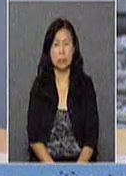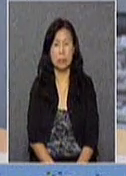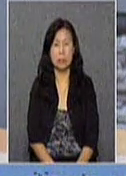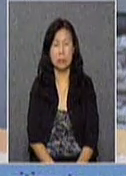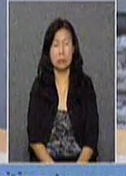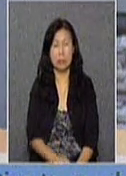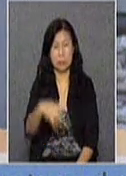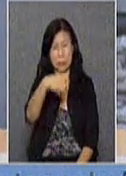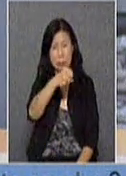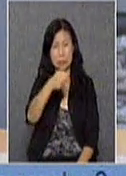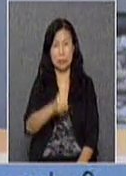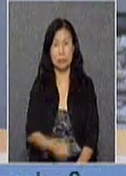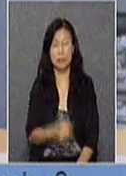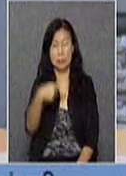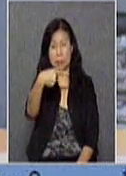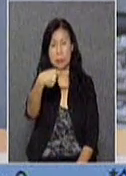嗱，主席，第一，